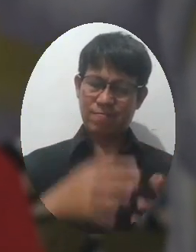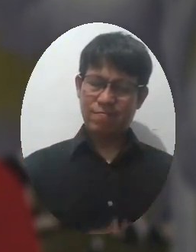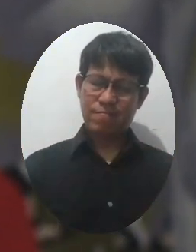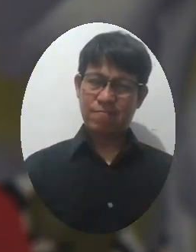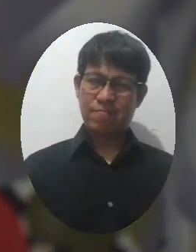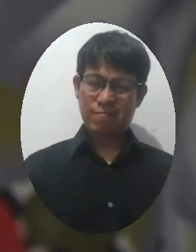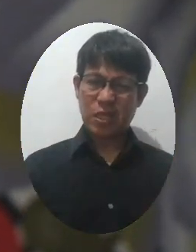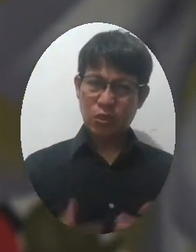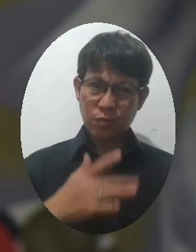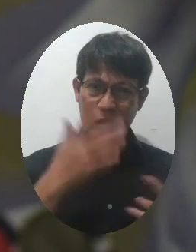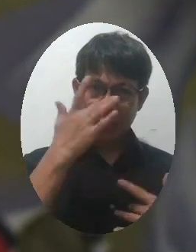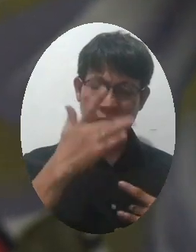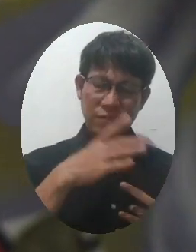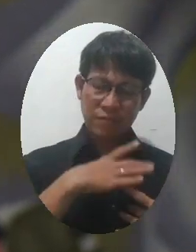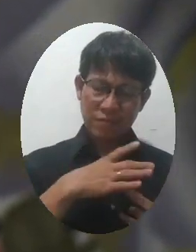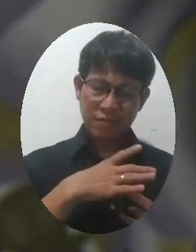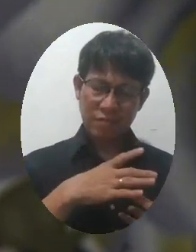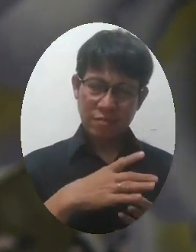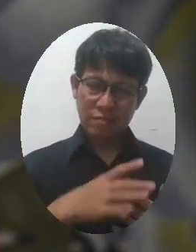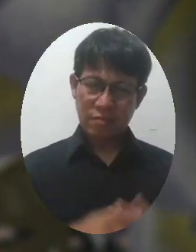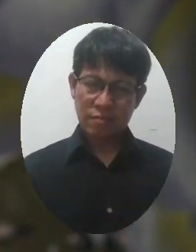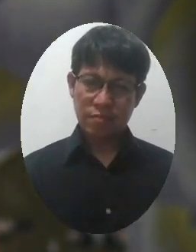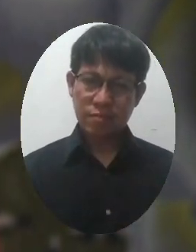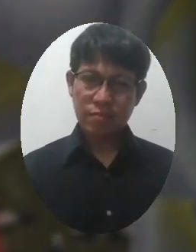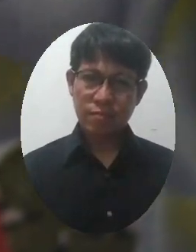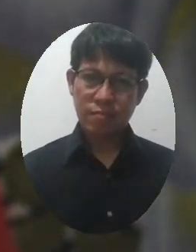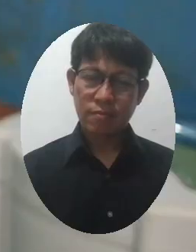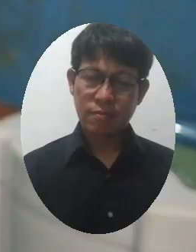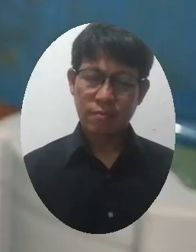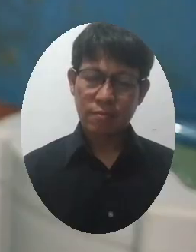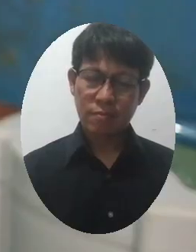kahit papaano, kahit sa sakit niyang ganyan,